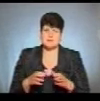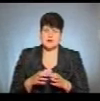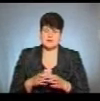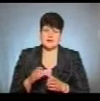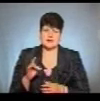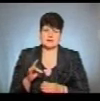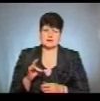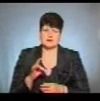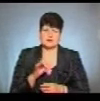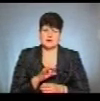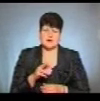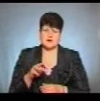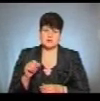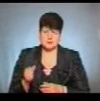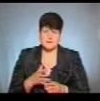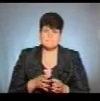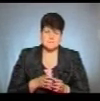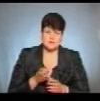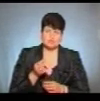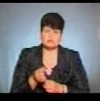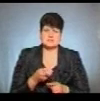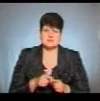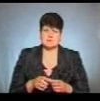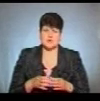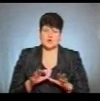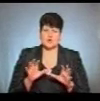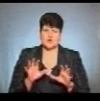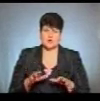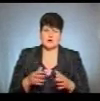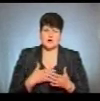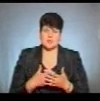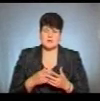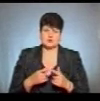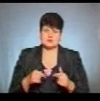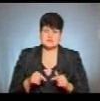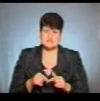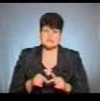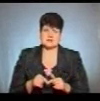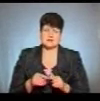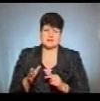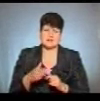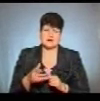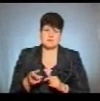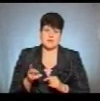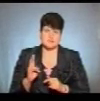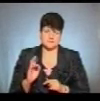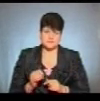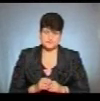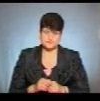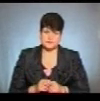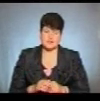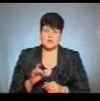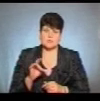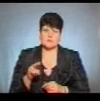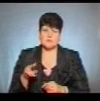«Радикальна партія» Олега Ляшка, балотується від цієї партії, голова громадської організації «Біличанський рибалка». Роман Пахолок,